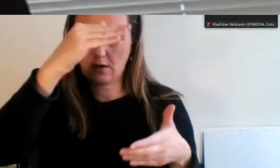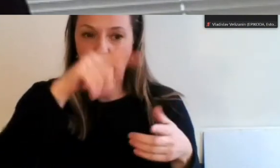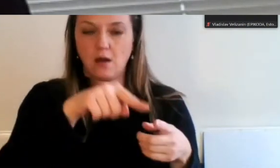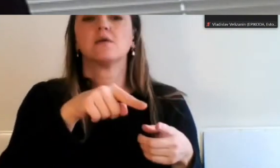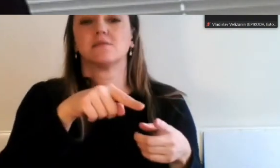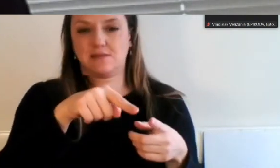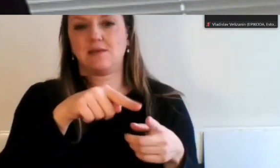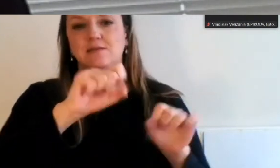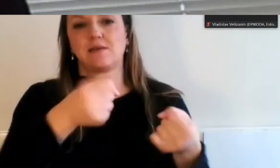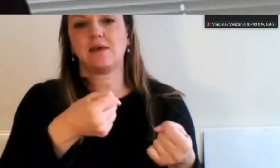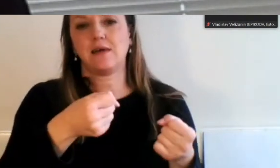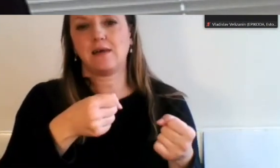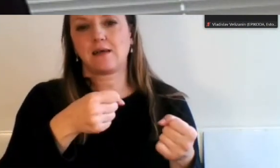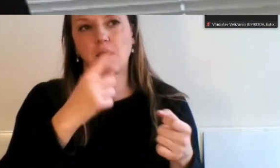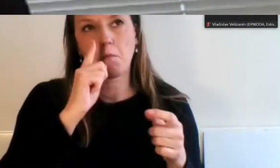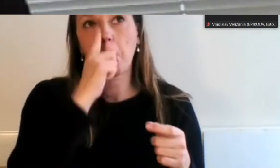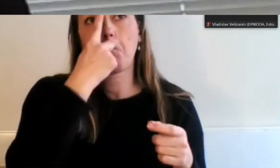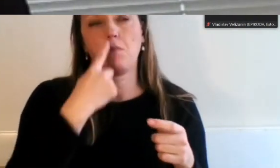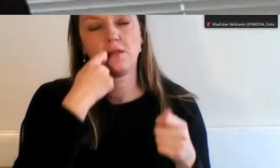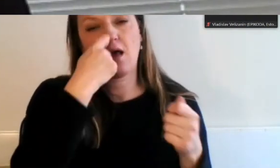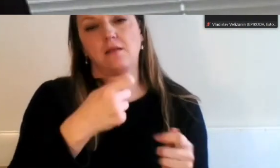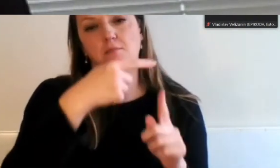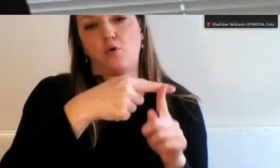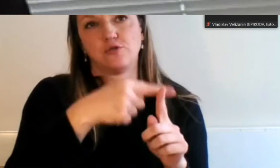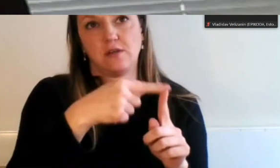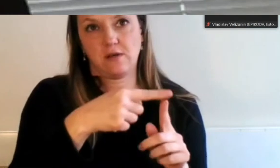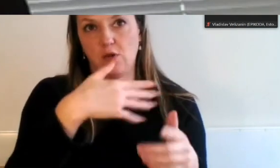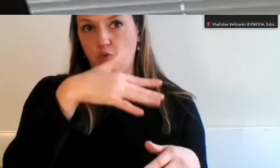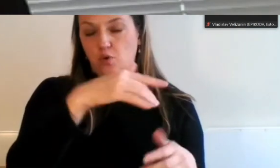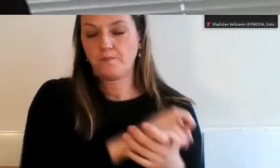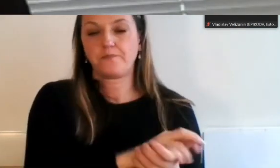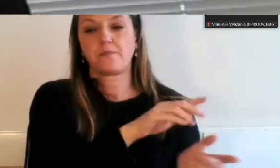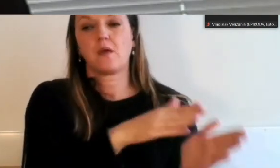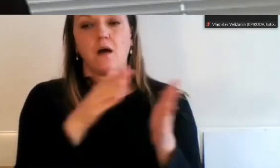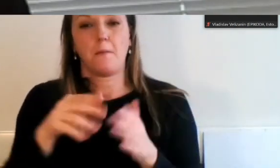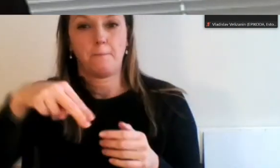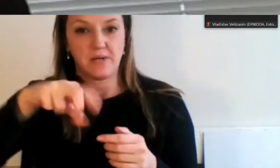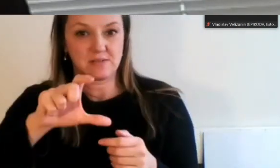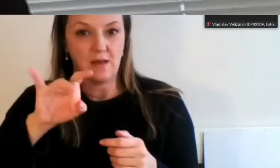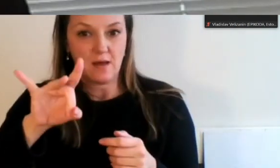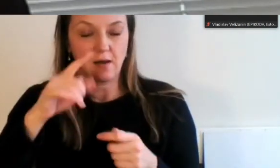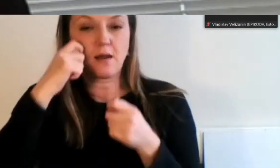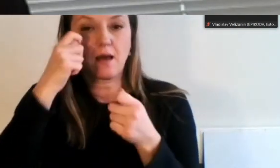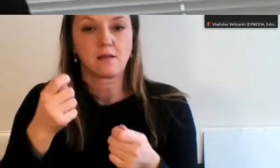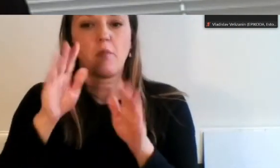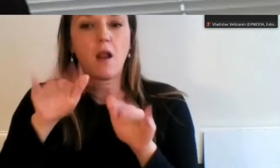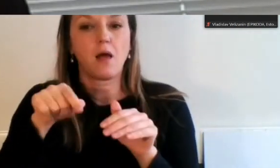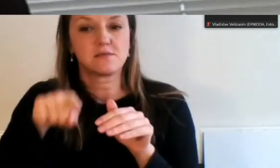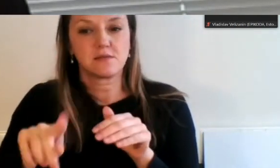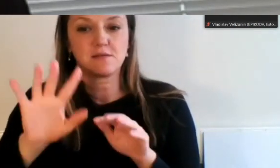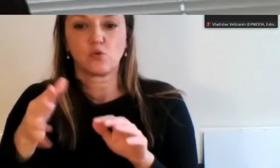et laste vaktsineerimine praegu läheb hästi, aga Eestis arvatavasti järgmisest aastast.